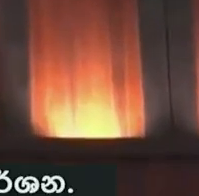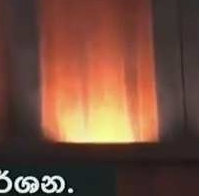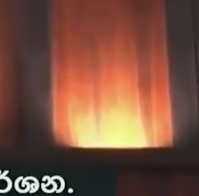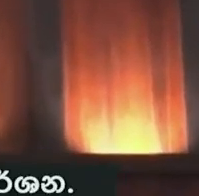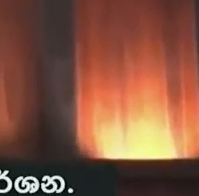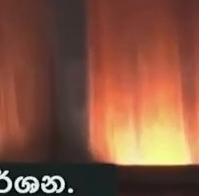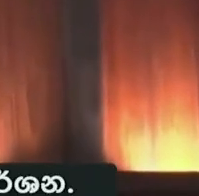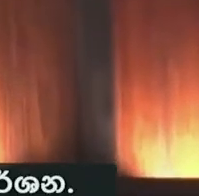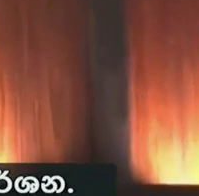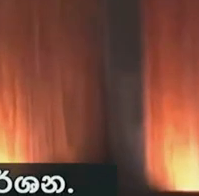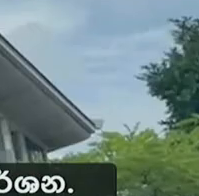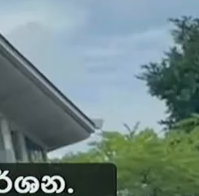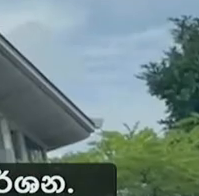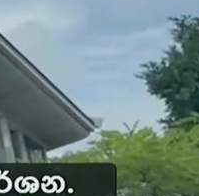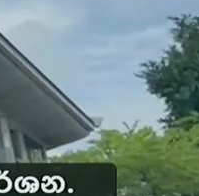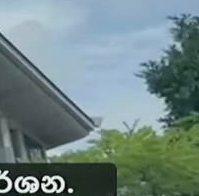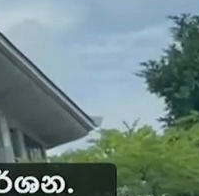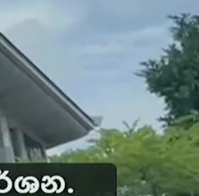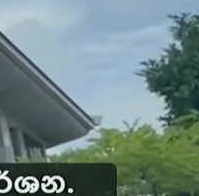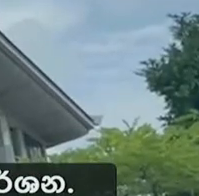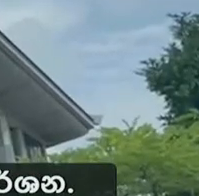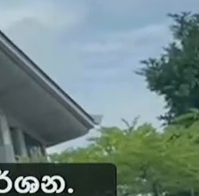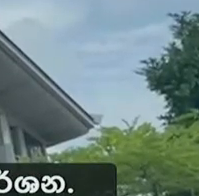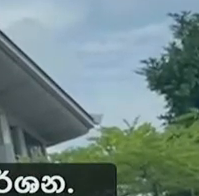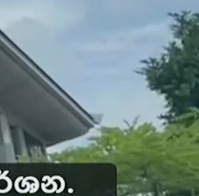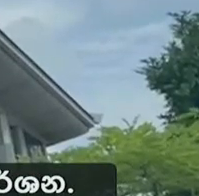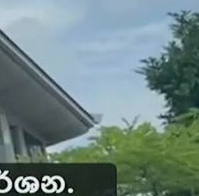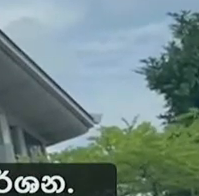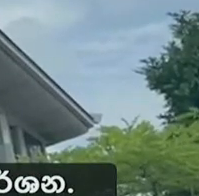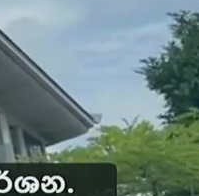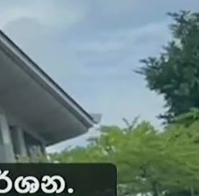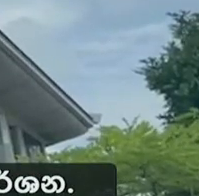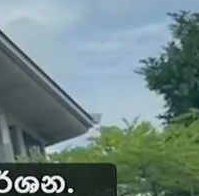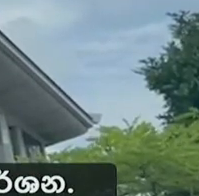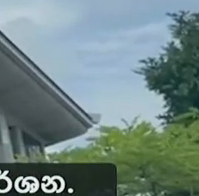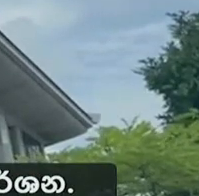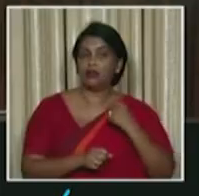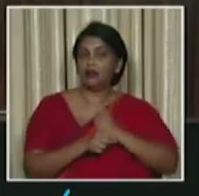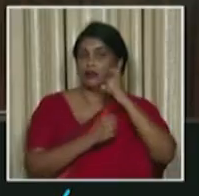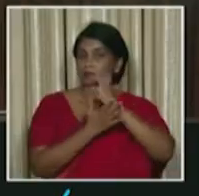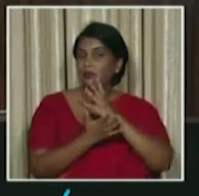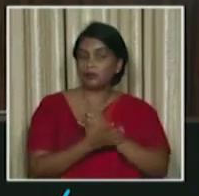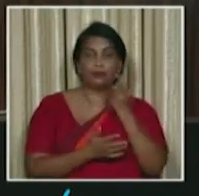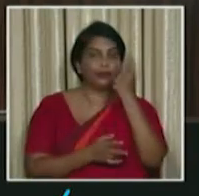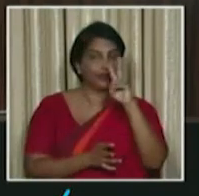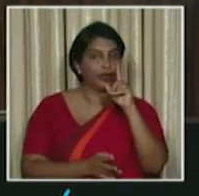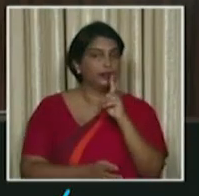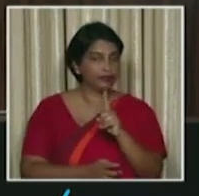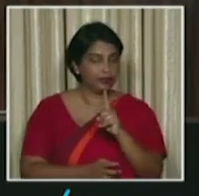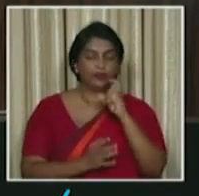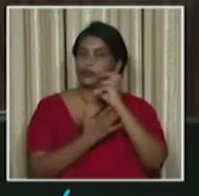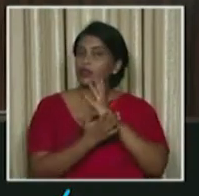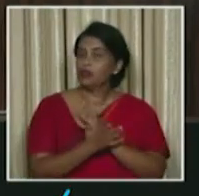පාර්ලිමේන්තු බහුතරයකින් සම්මත කළ යුතු බවත් ශ්‍රේෂ්ඨාධිකරණය කතානායකවරයා වෙත දෙනුම් දී තිබෙනවා. ශ්‍රේෂ්ඨාධිකරණයේ අදාළ නියෝගය